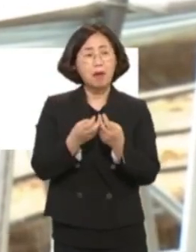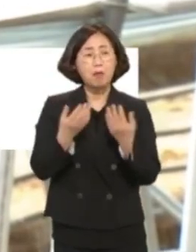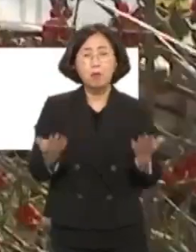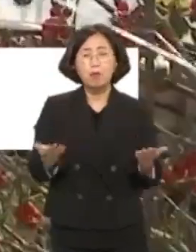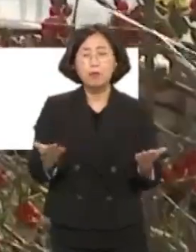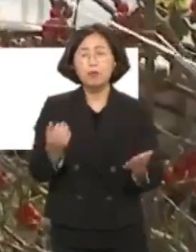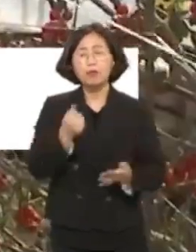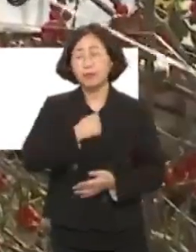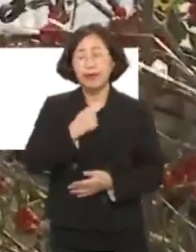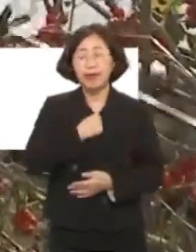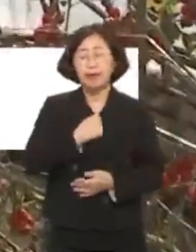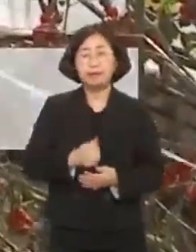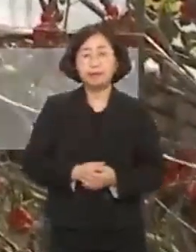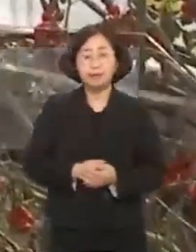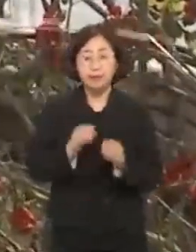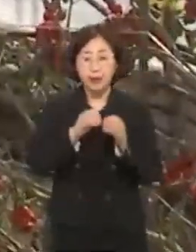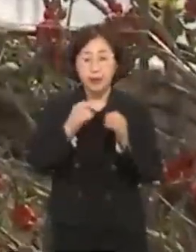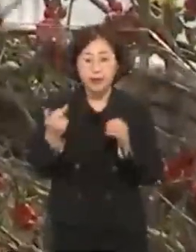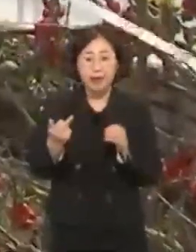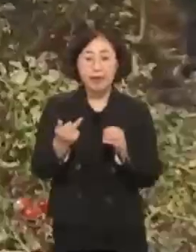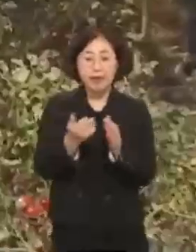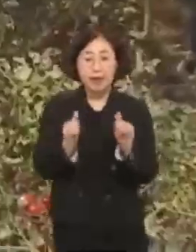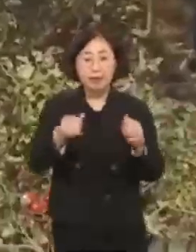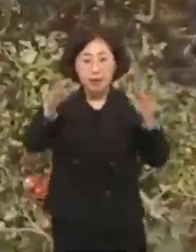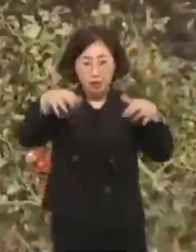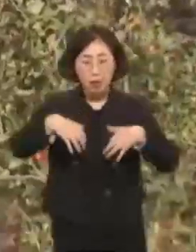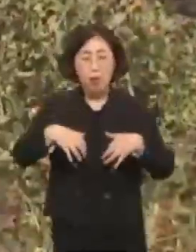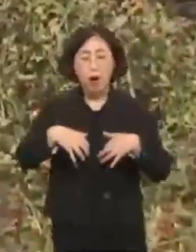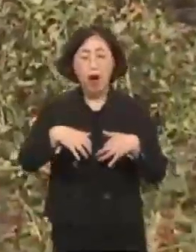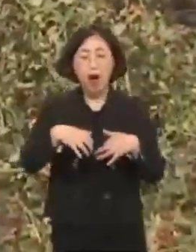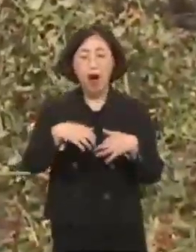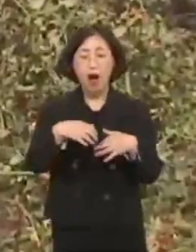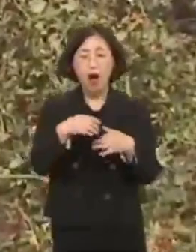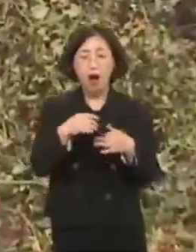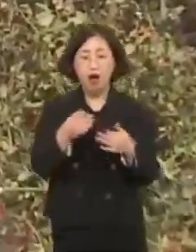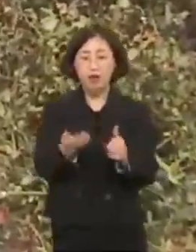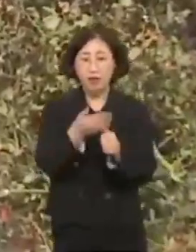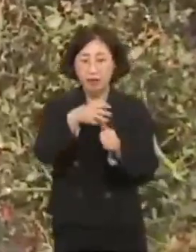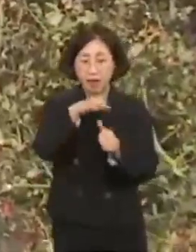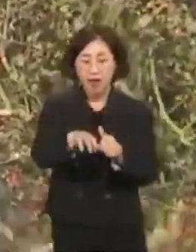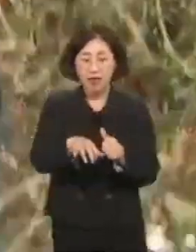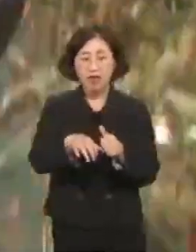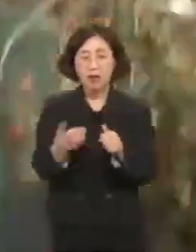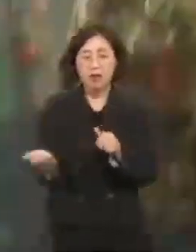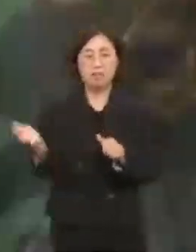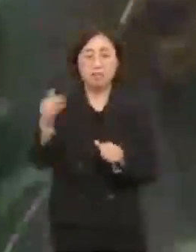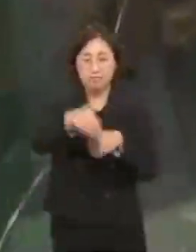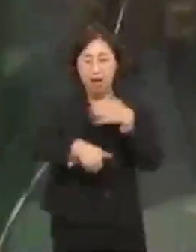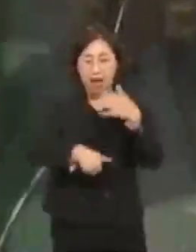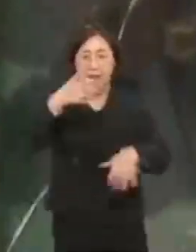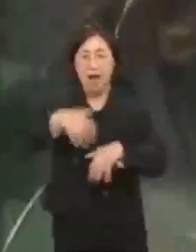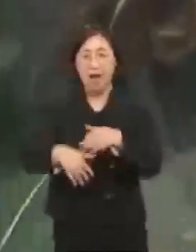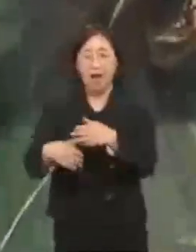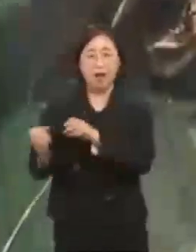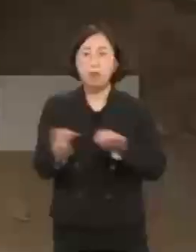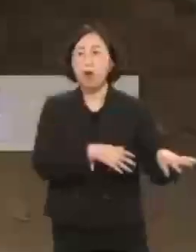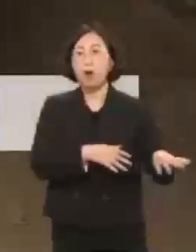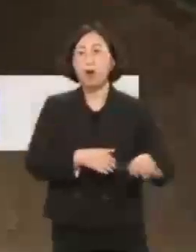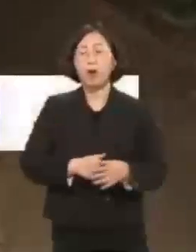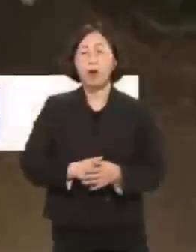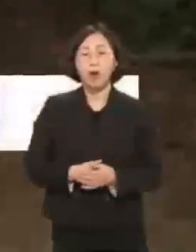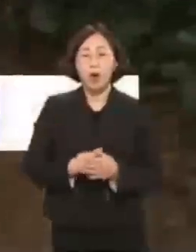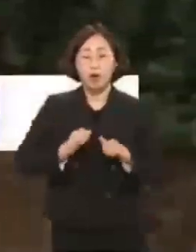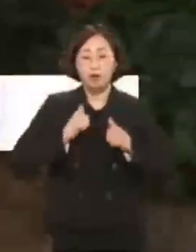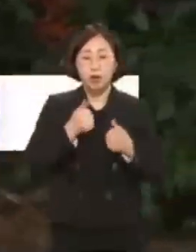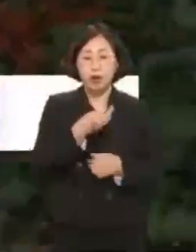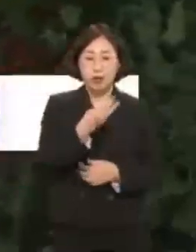답답합니다. 논산에서는 인력이 동원돼 해당 품종 재배 농가에서 힘겨운 폐기 처분 작업이 벌어졌습니다. 부여